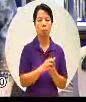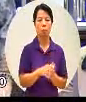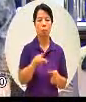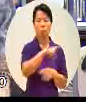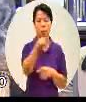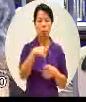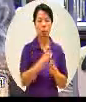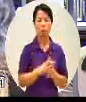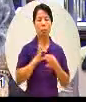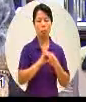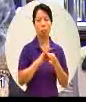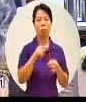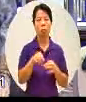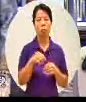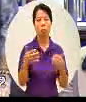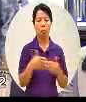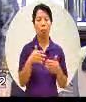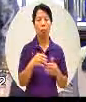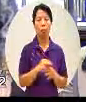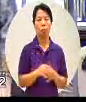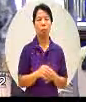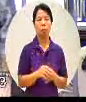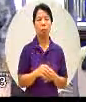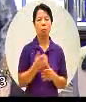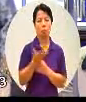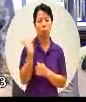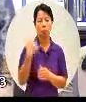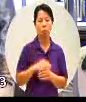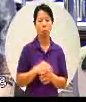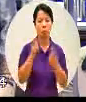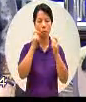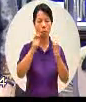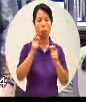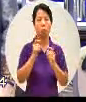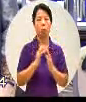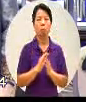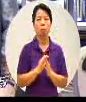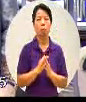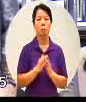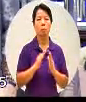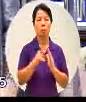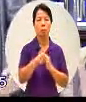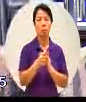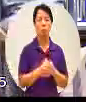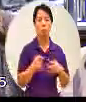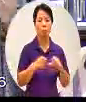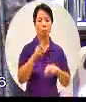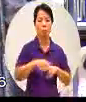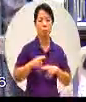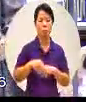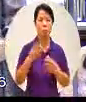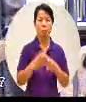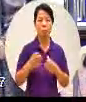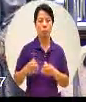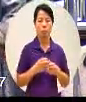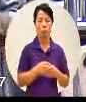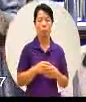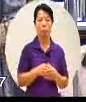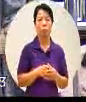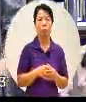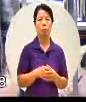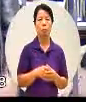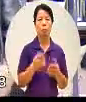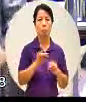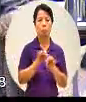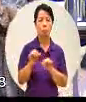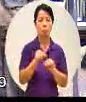都共同关心这个问题。那过去高雄有很多公共建设、公共设施啊，